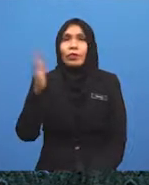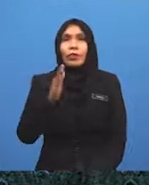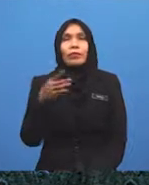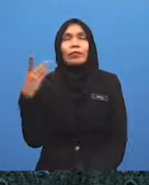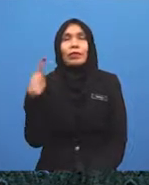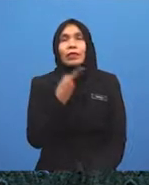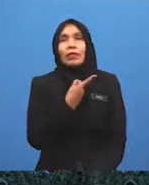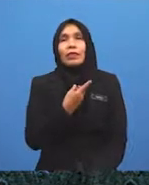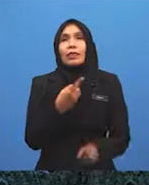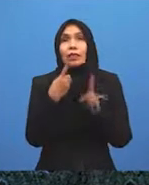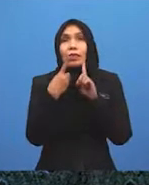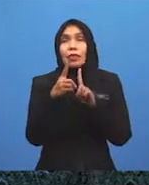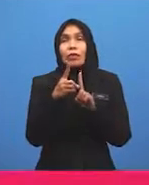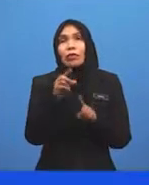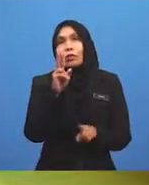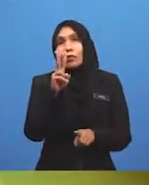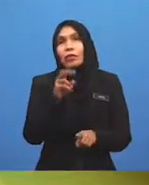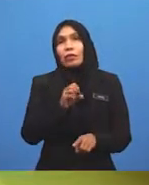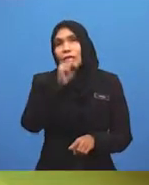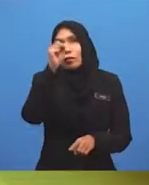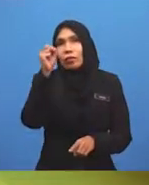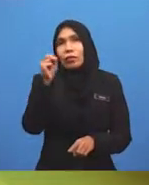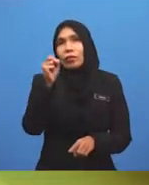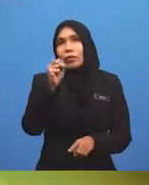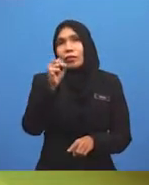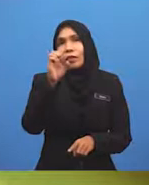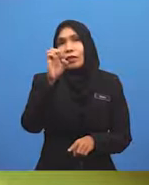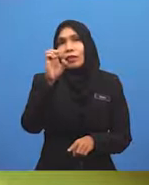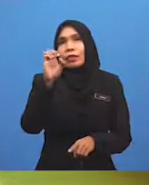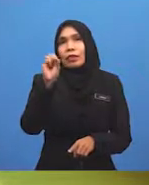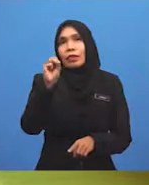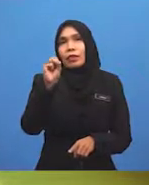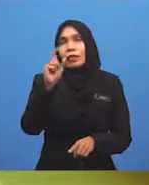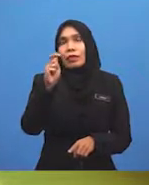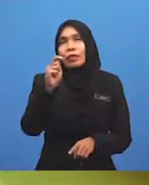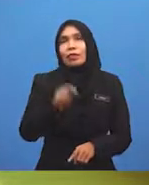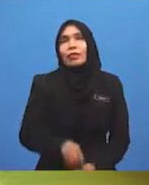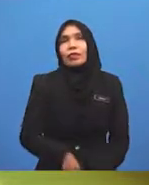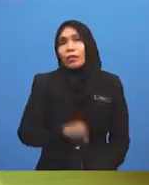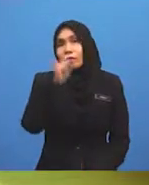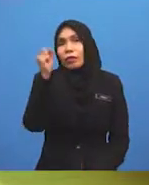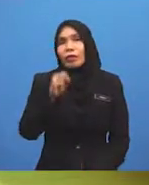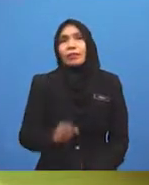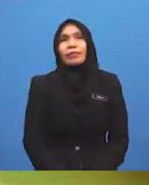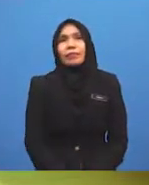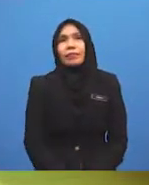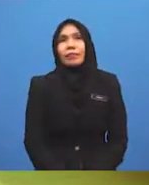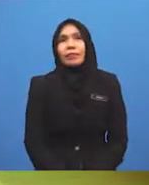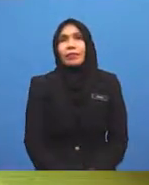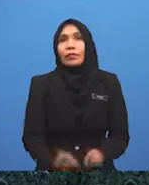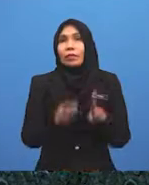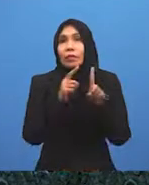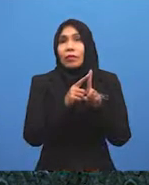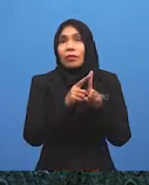menjawab dua set soalan. Yang pertama, soalan situasi. Cikgu akan